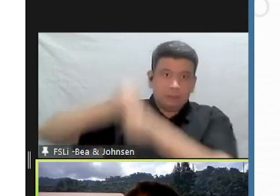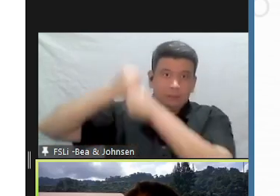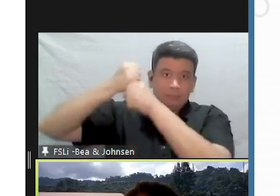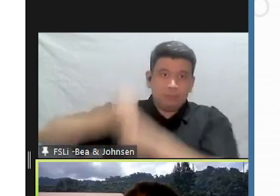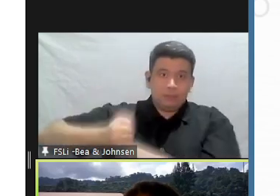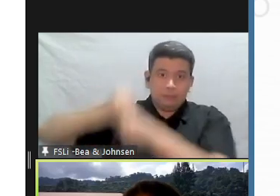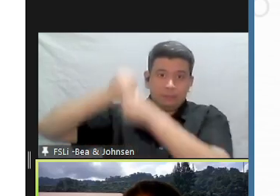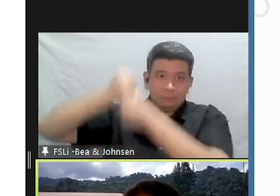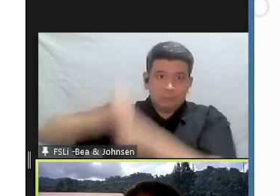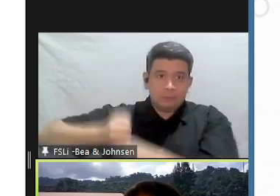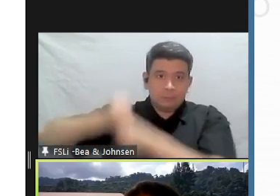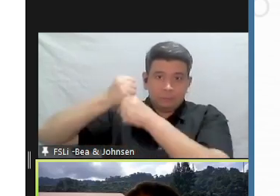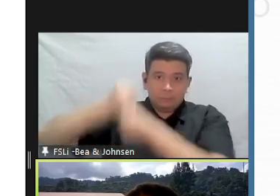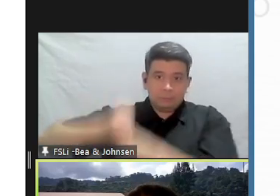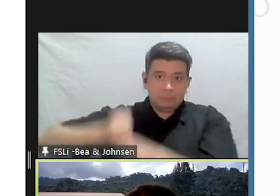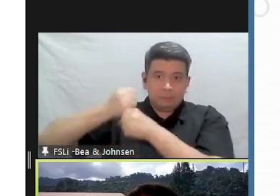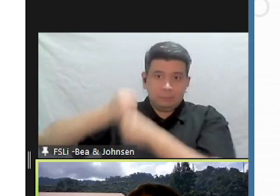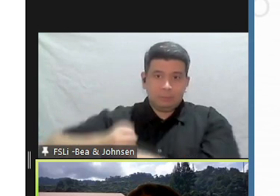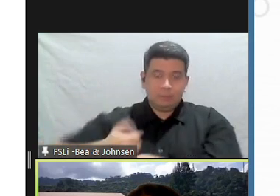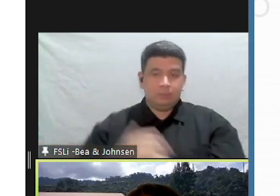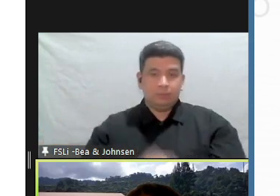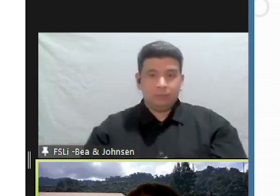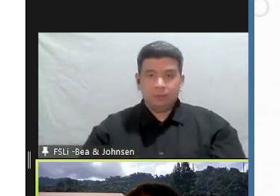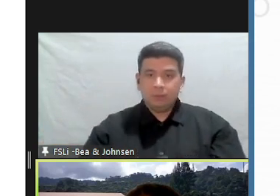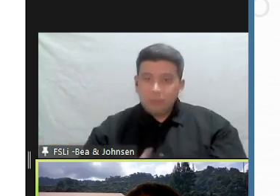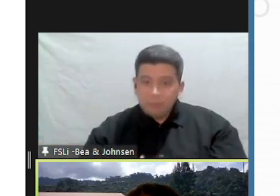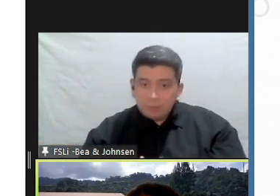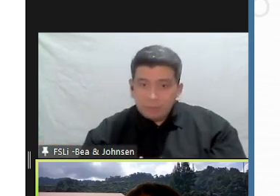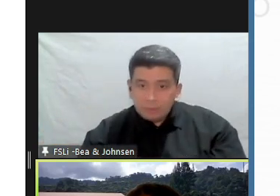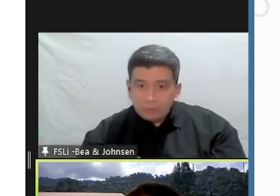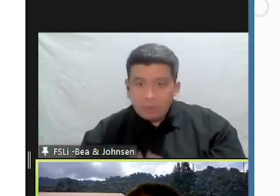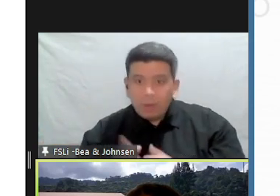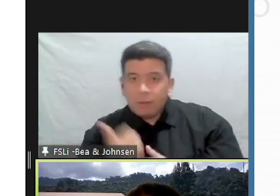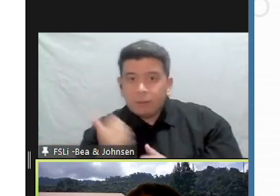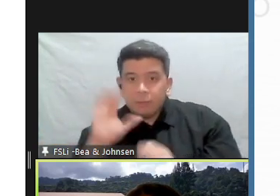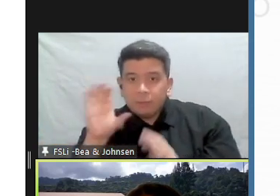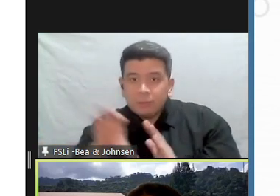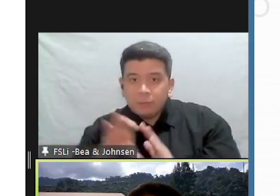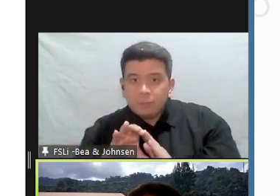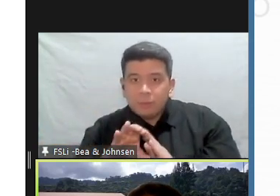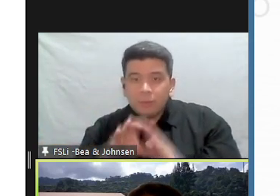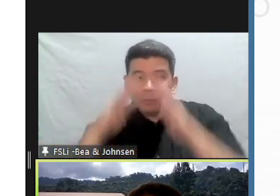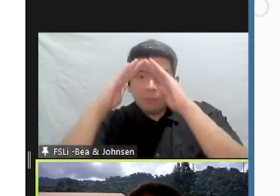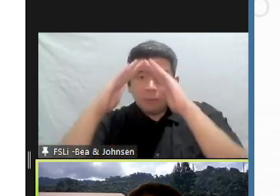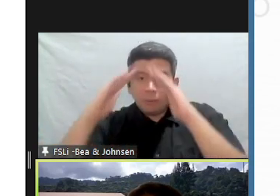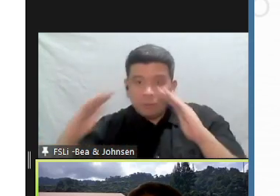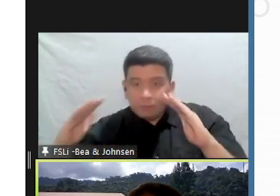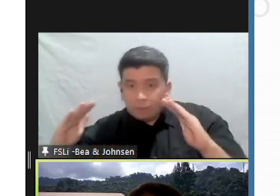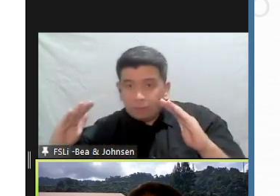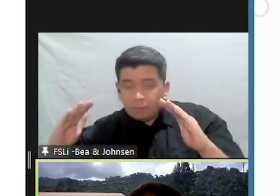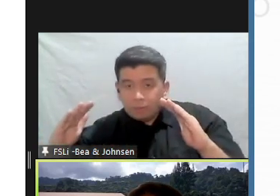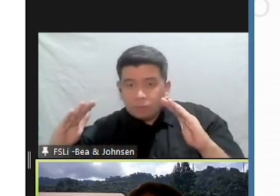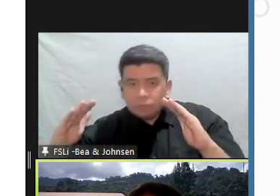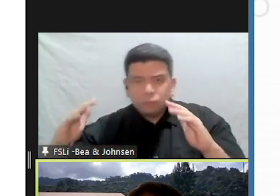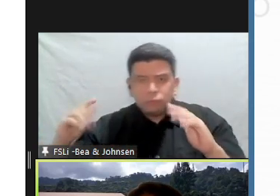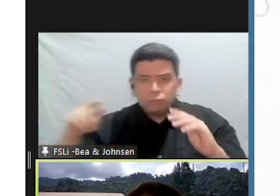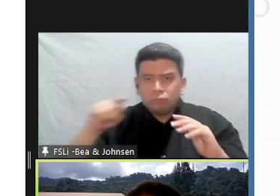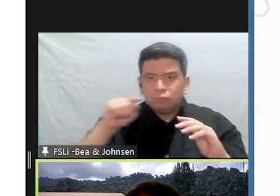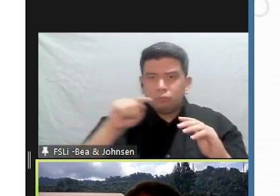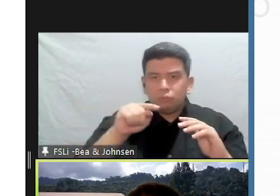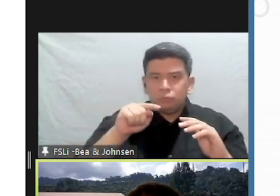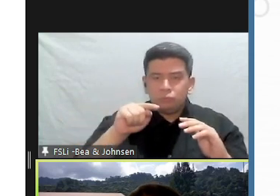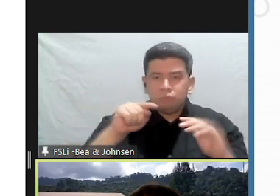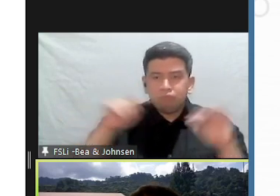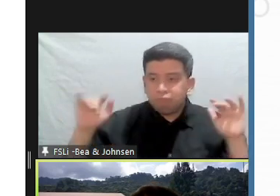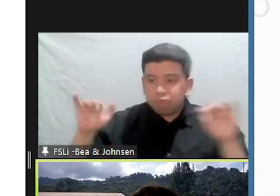yung mga teenagers. At sa aking pag-aaral doon sa Northern Luzon, nakita ko na may mga mambunong,